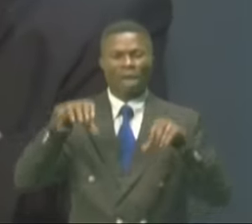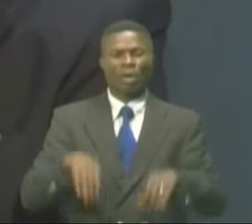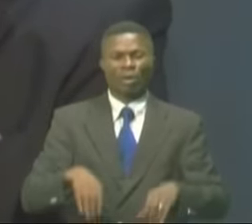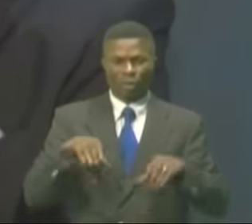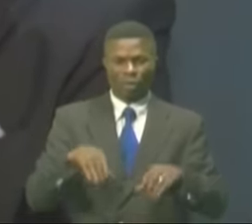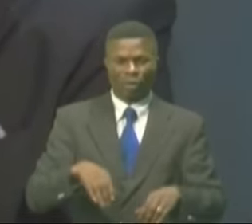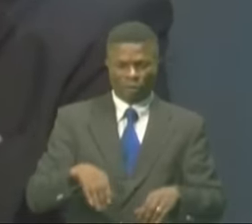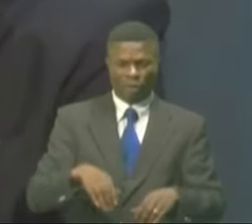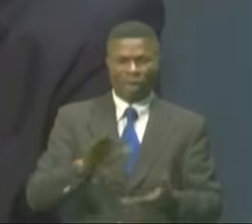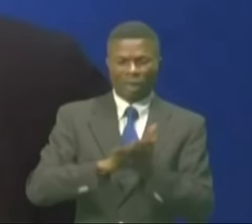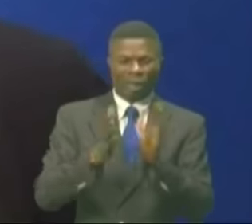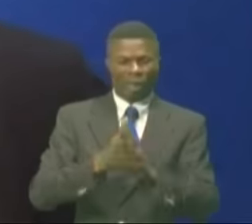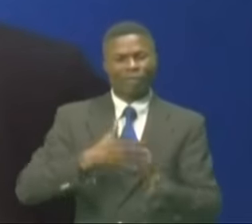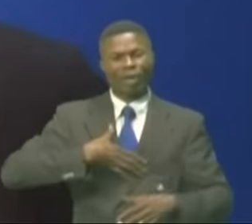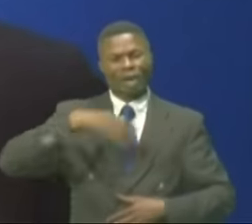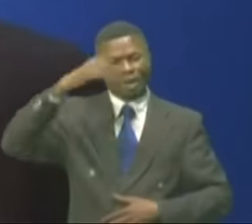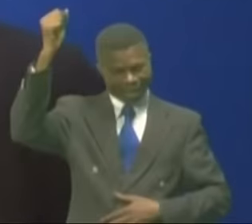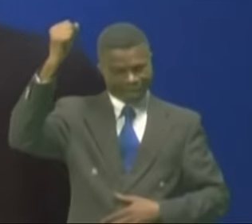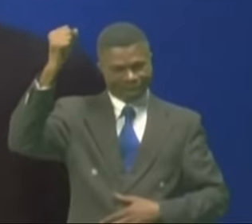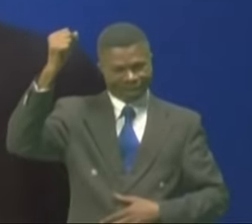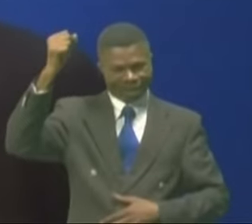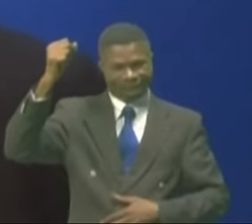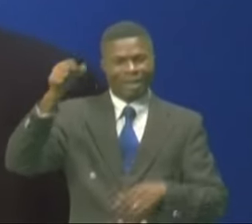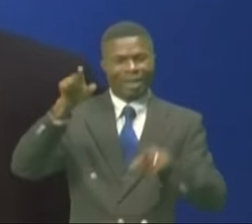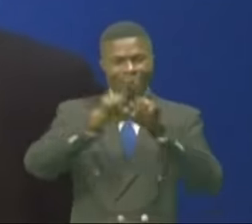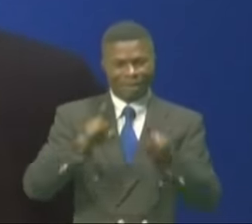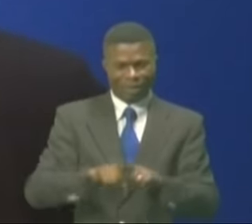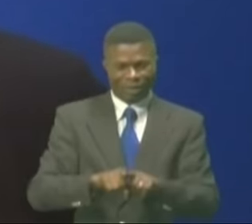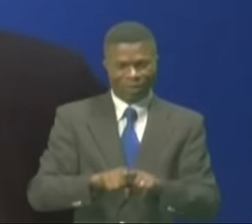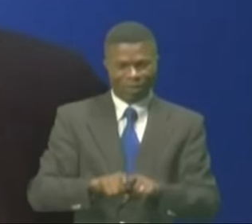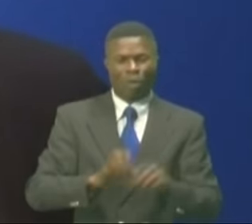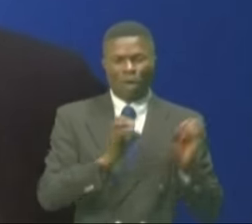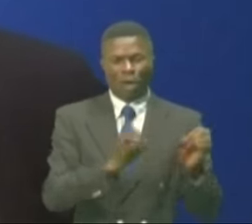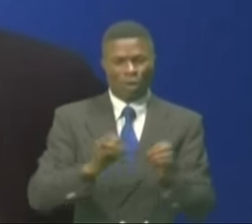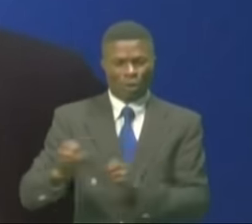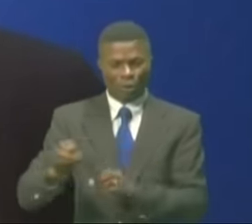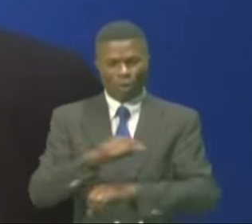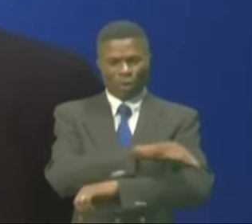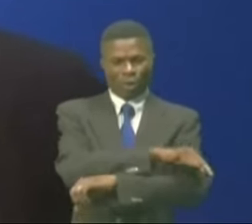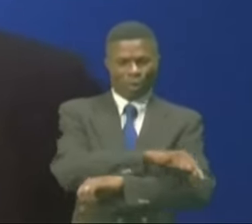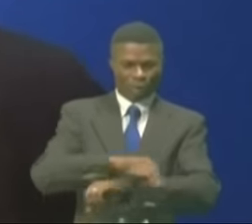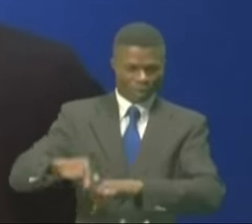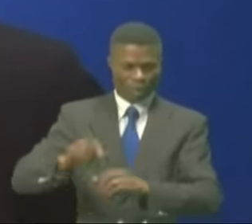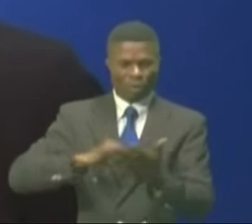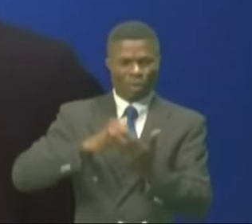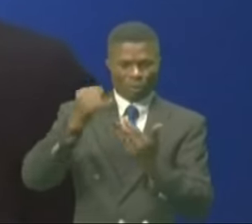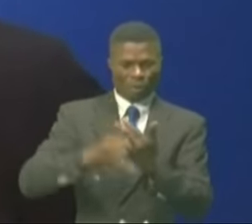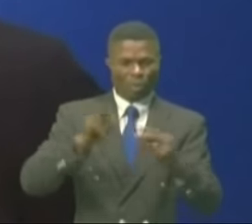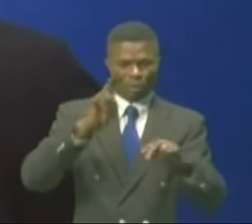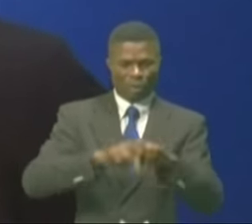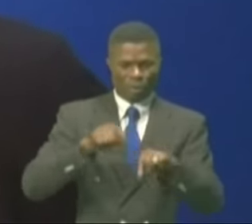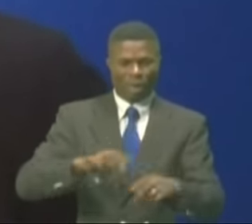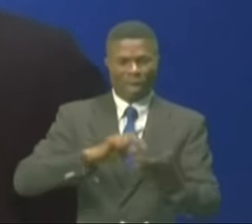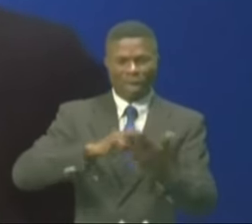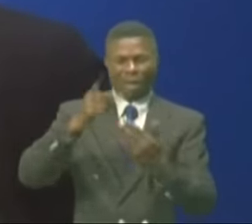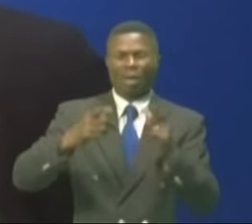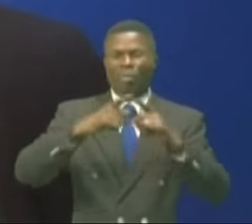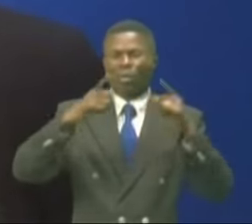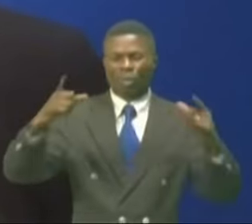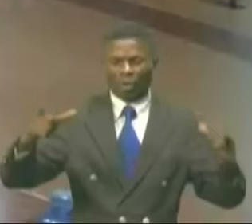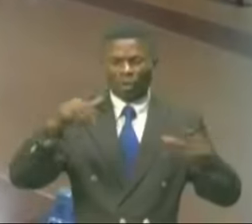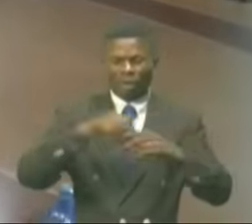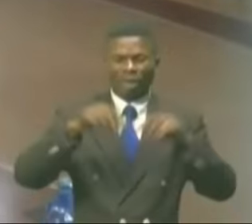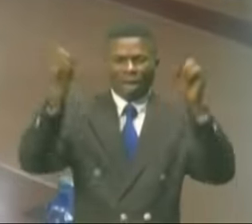sera champion et va abriter le siège ce projet, ce qui est un grand projet au niveau